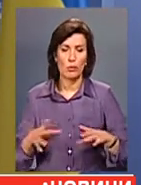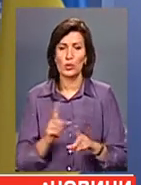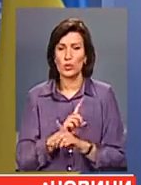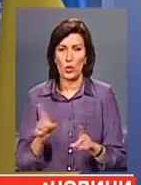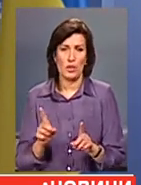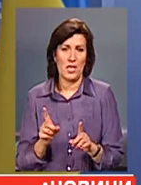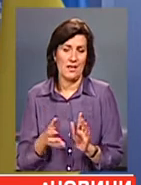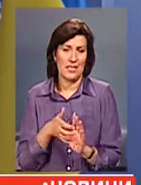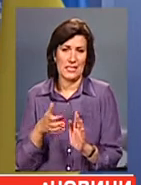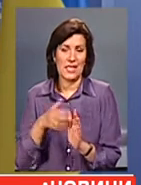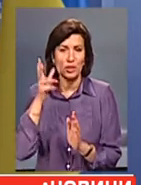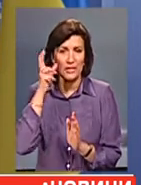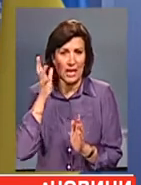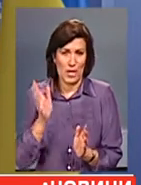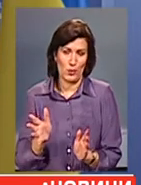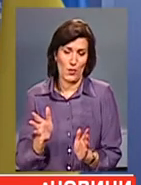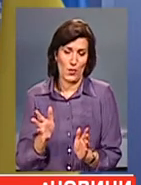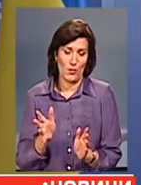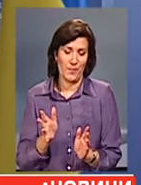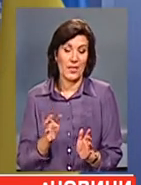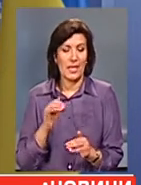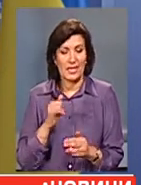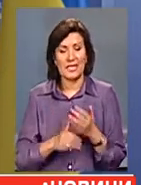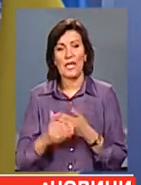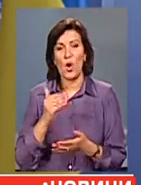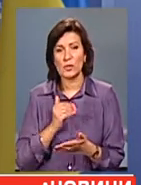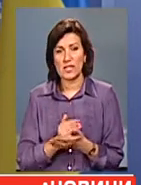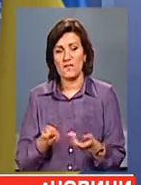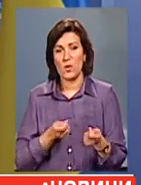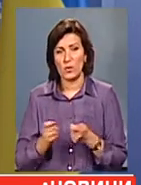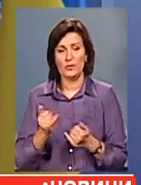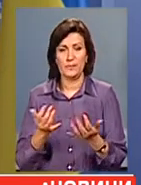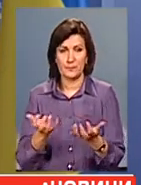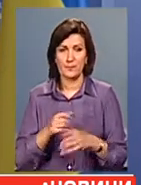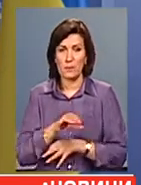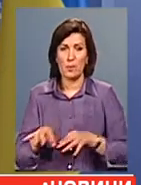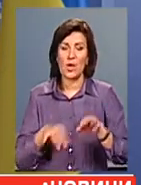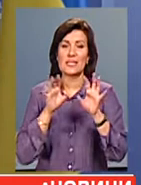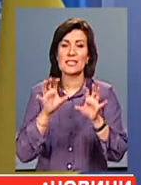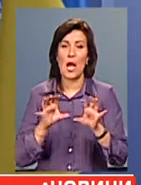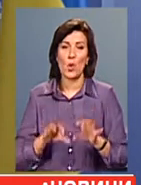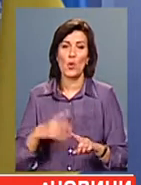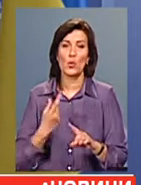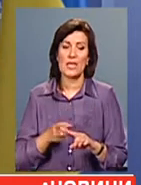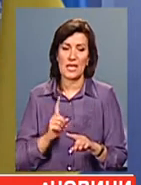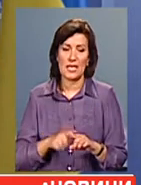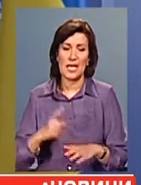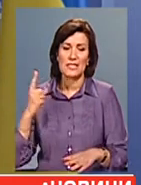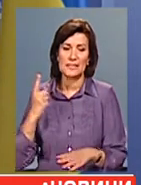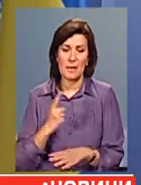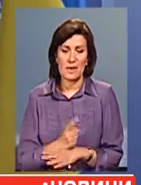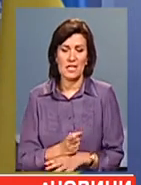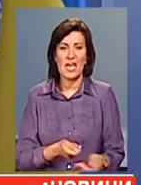жодної нестачі з гречкою, зокрема. Ну і наостанок, уряд сьогодні прийняв проєкт закону, який